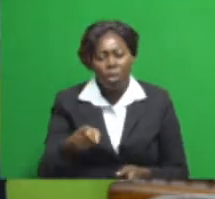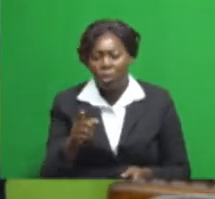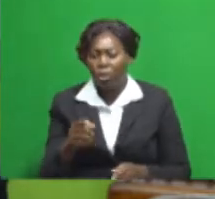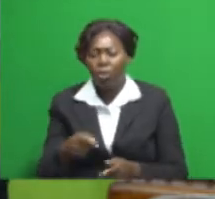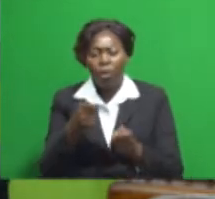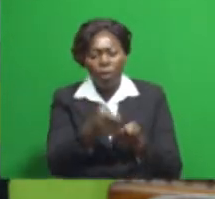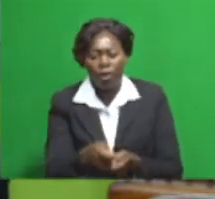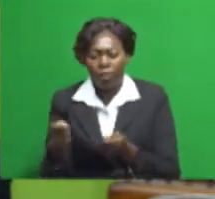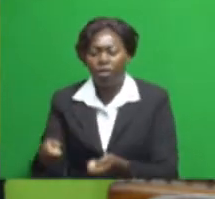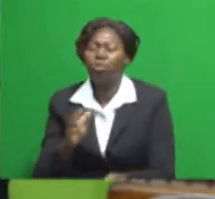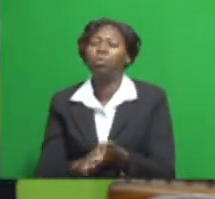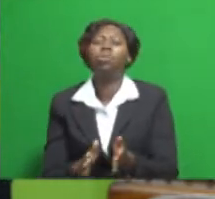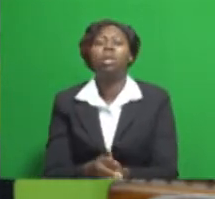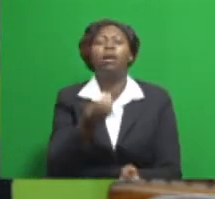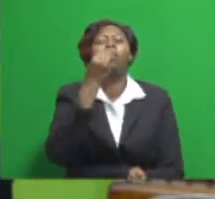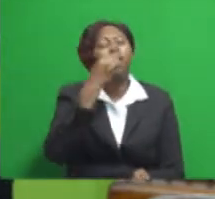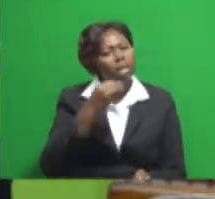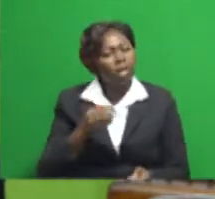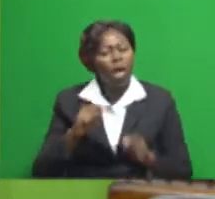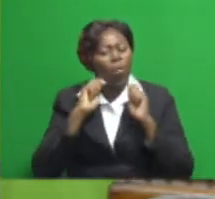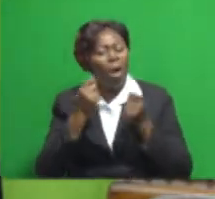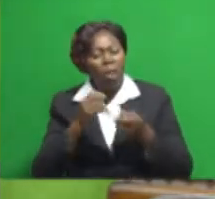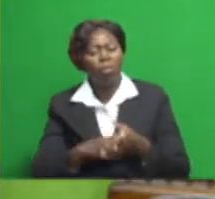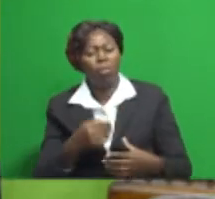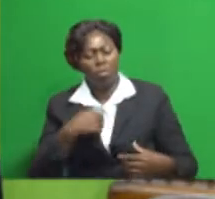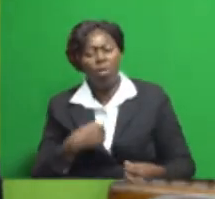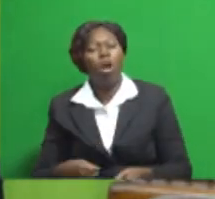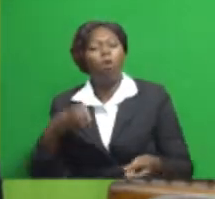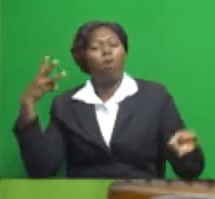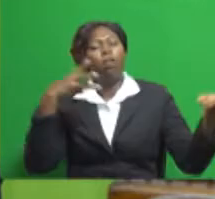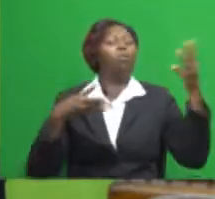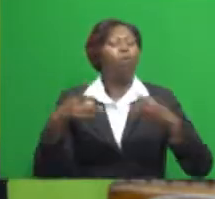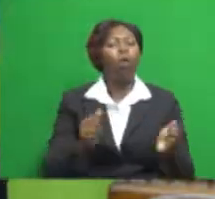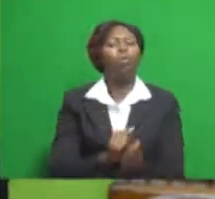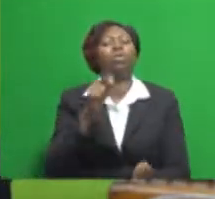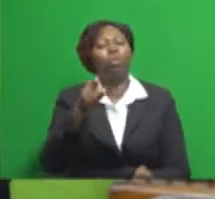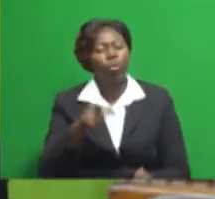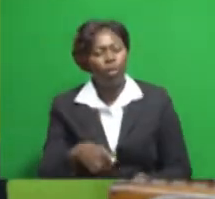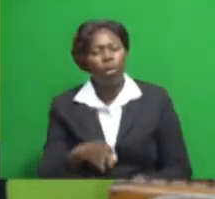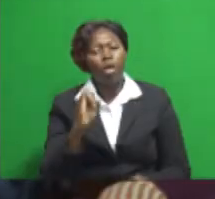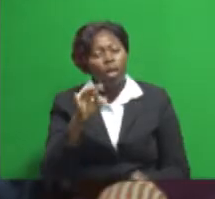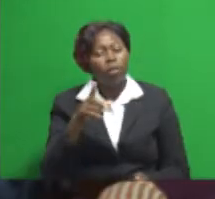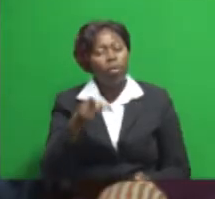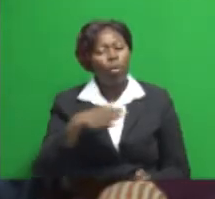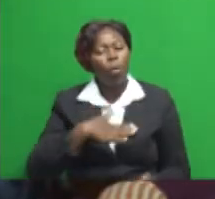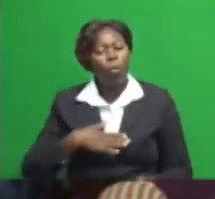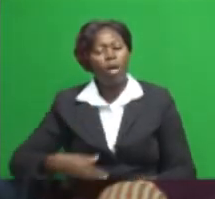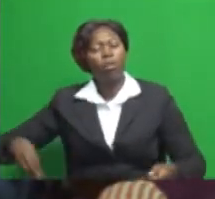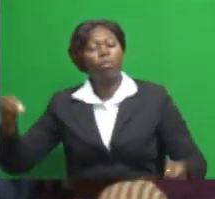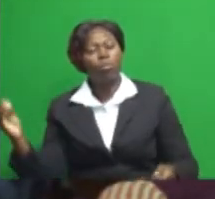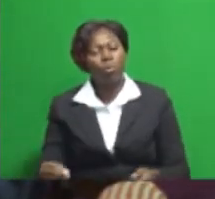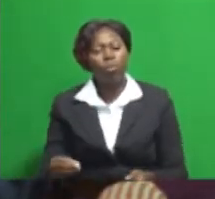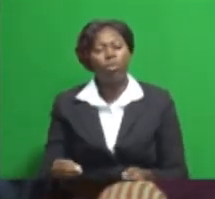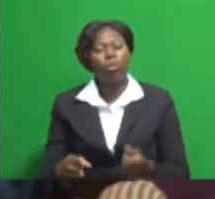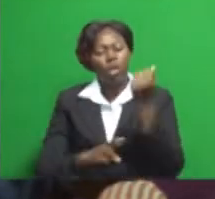muchatadza kuadya. Ndakuvhiringa imai mai. Kana muruda kuti nyaya yenyu irambe ichiita zvakanaka, sarenda ikwandiri.